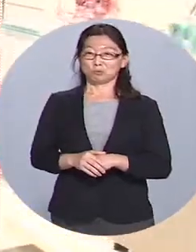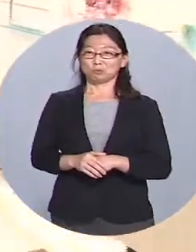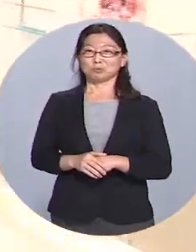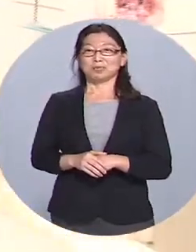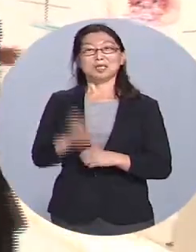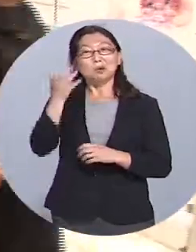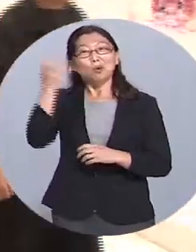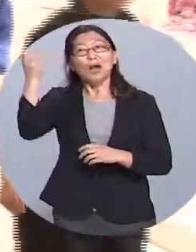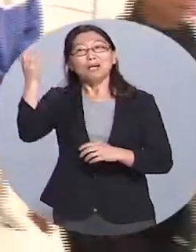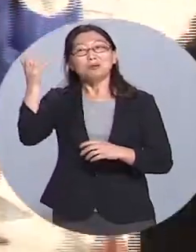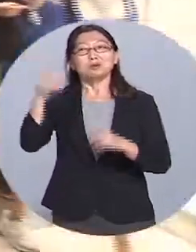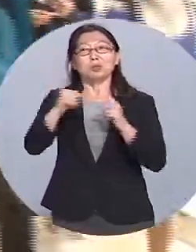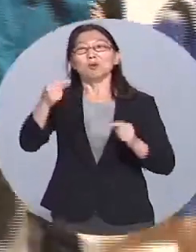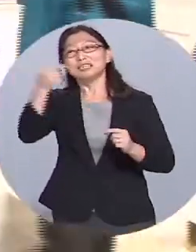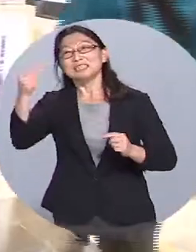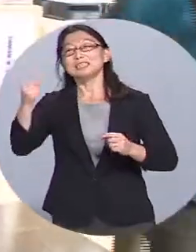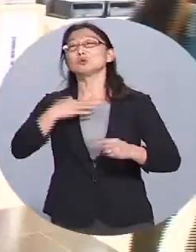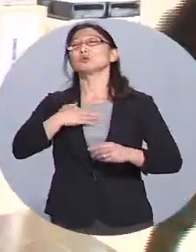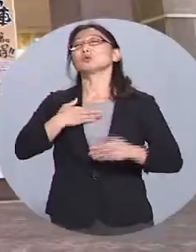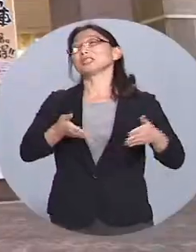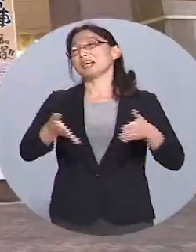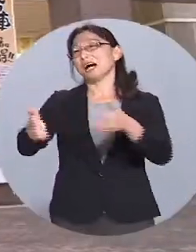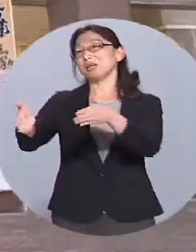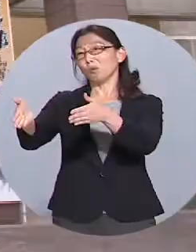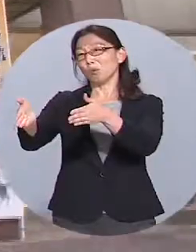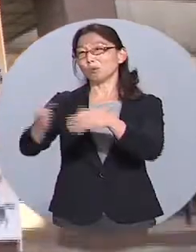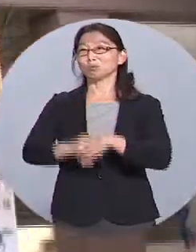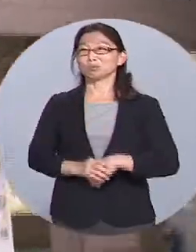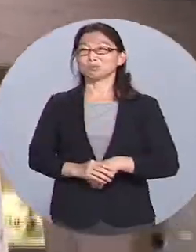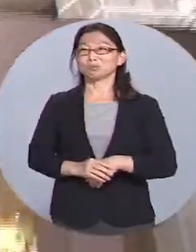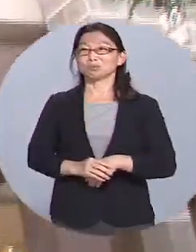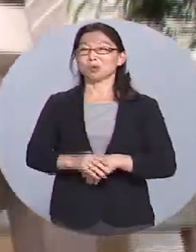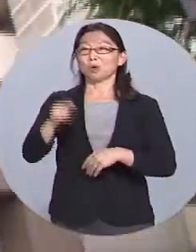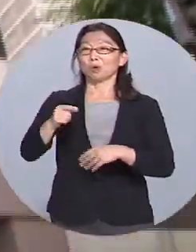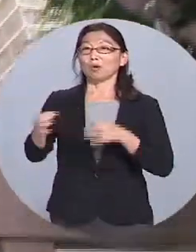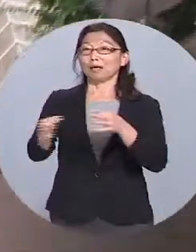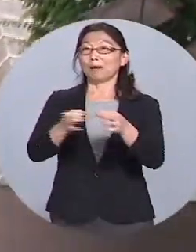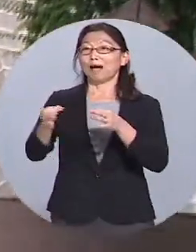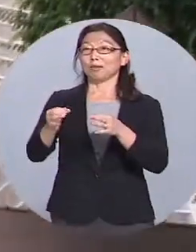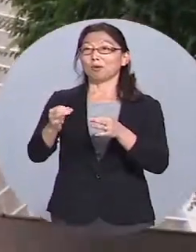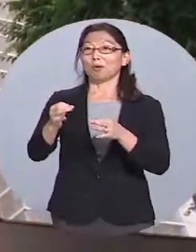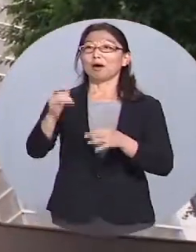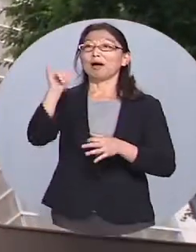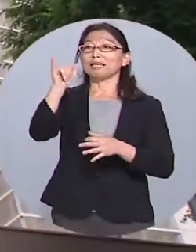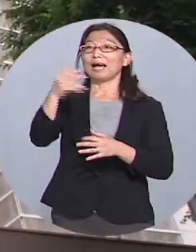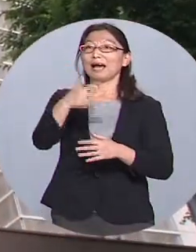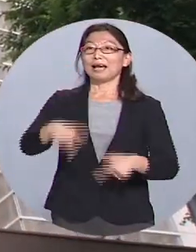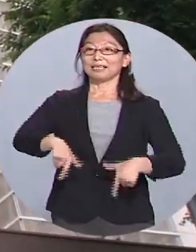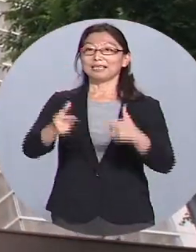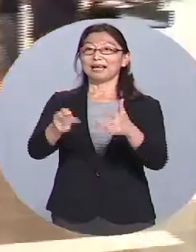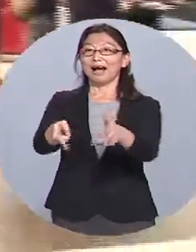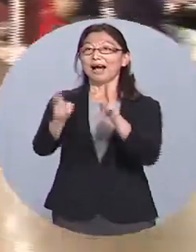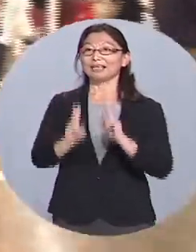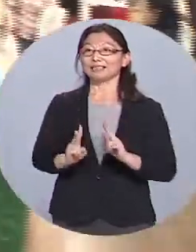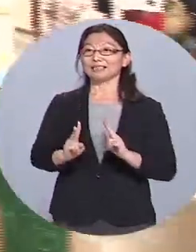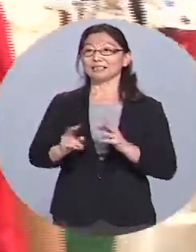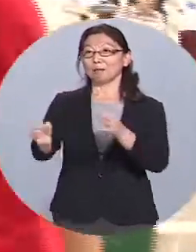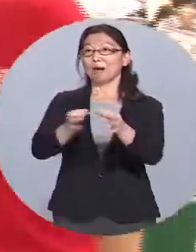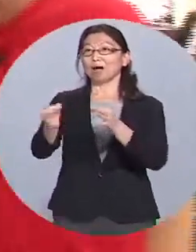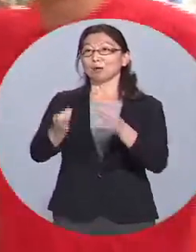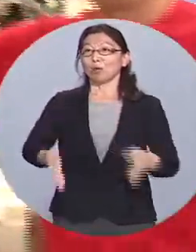しい街道なんですけども、実はですね熊谷の老舗デパート八木橋百貨店の中なんですが、そちら